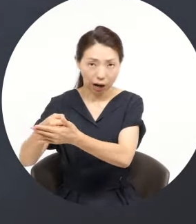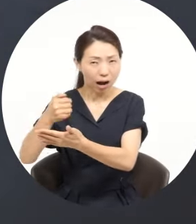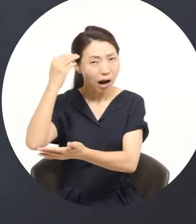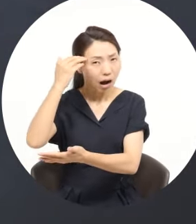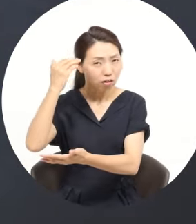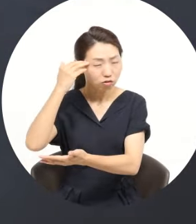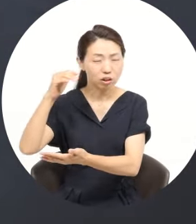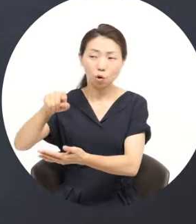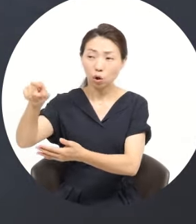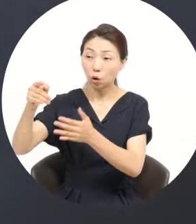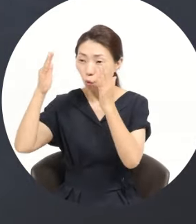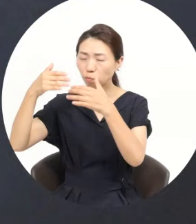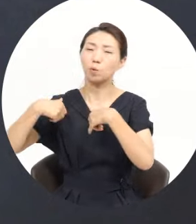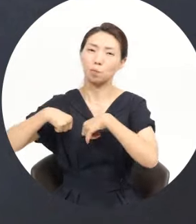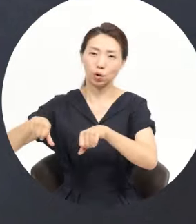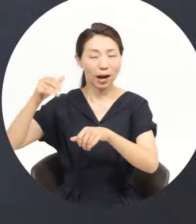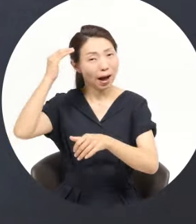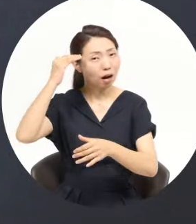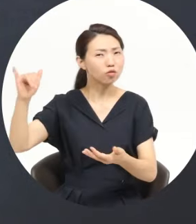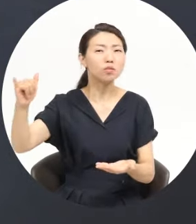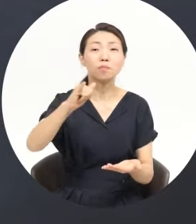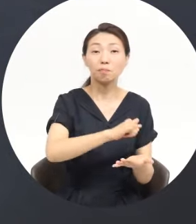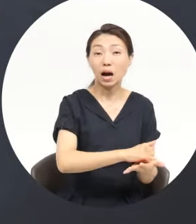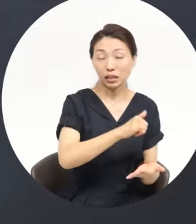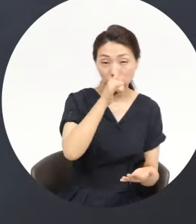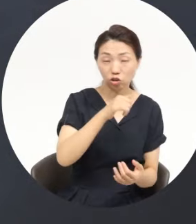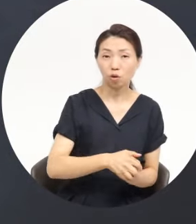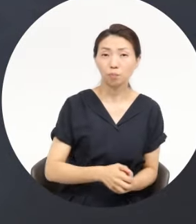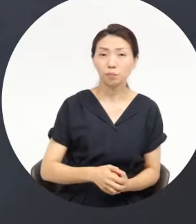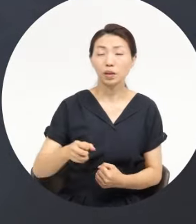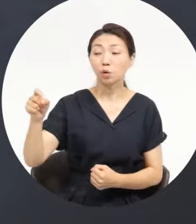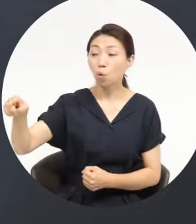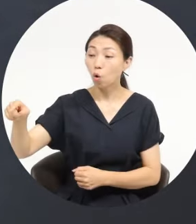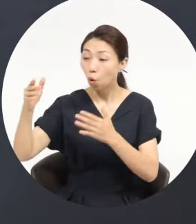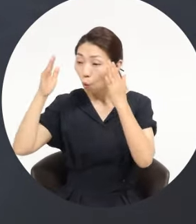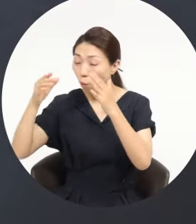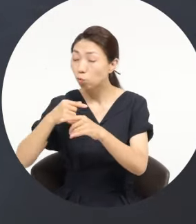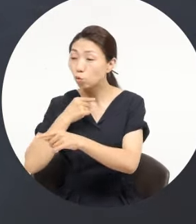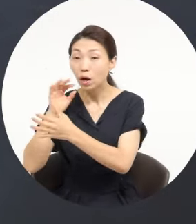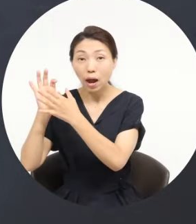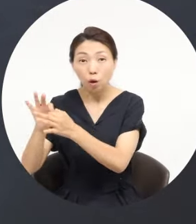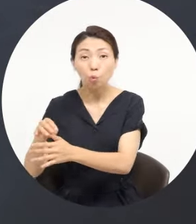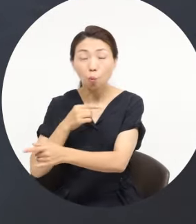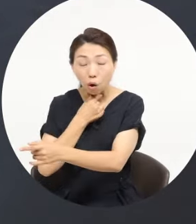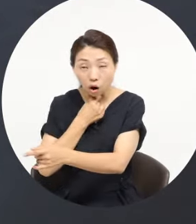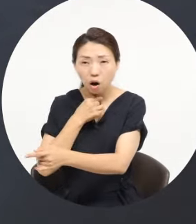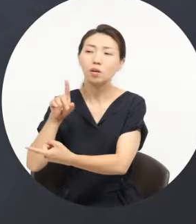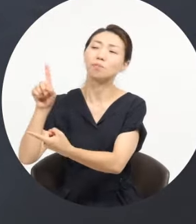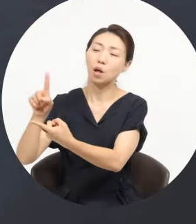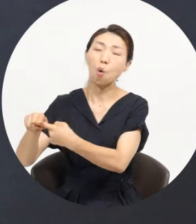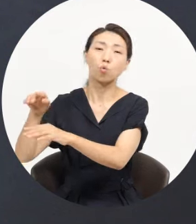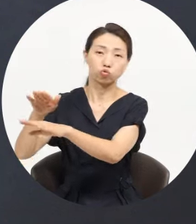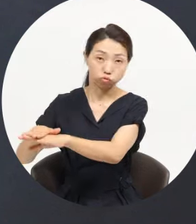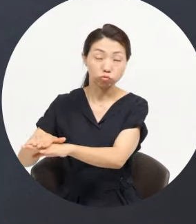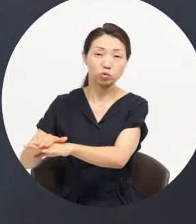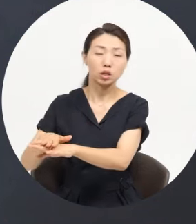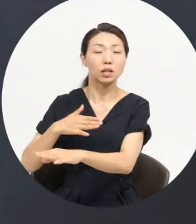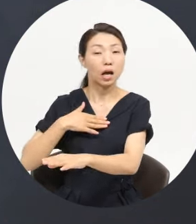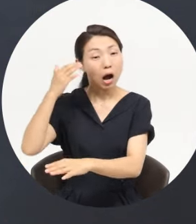돌아가자. 이런다든지 안 그러면 너가 여기 있고 싶으면 너는 있고 나는 한국으로 돌아가겠다든지